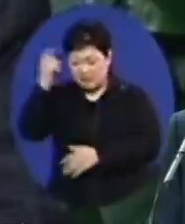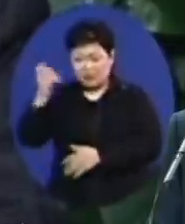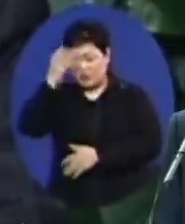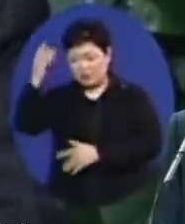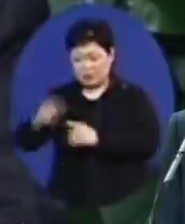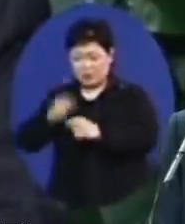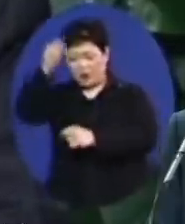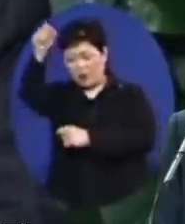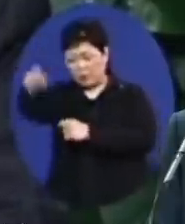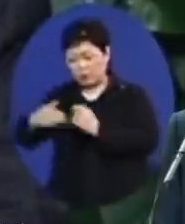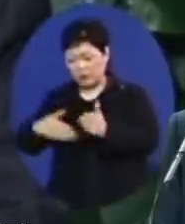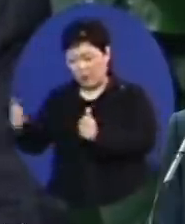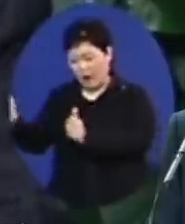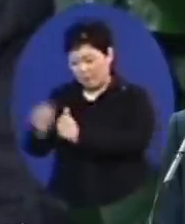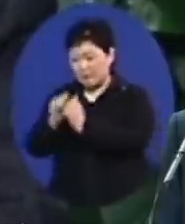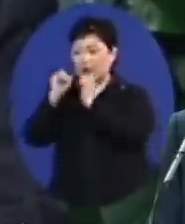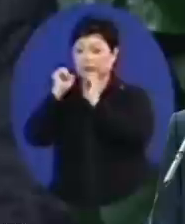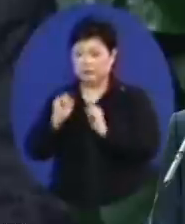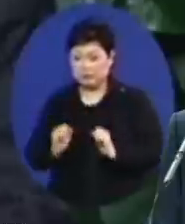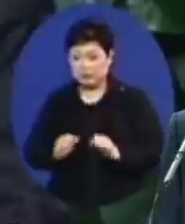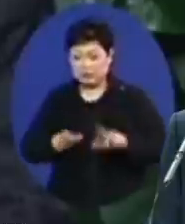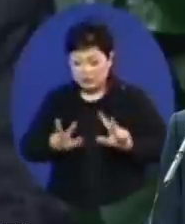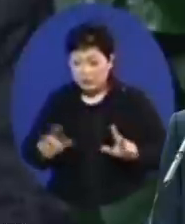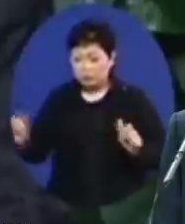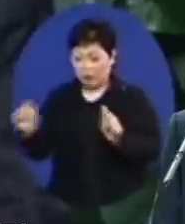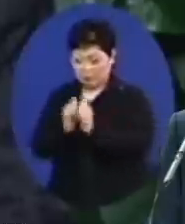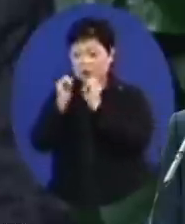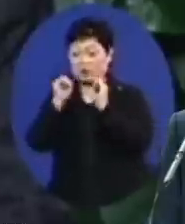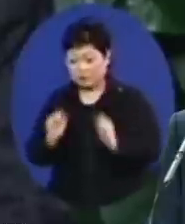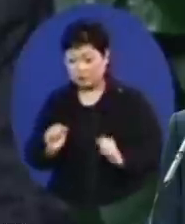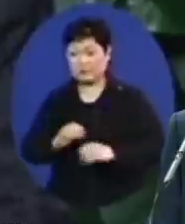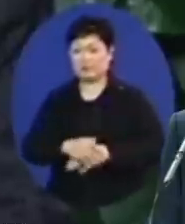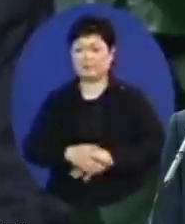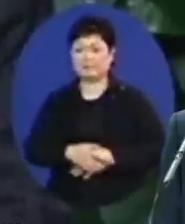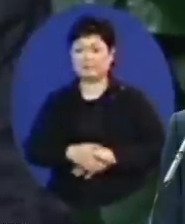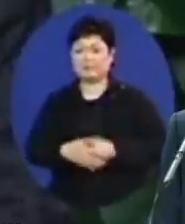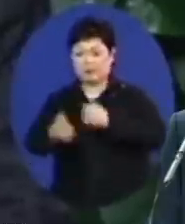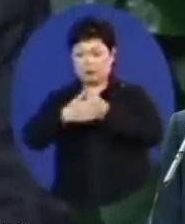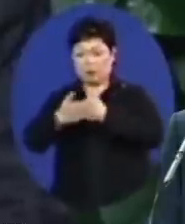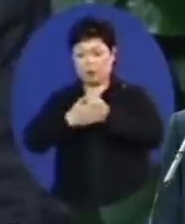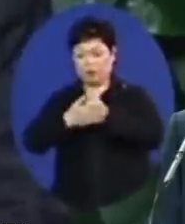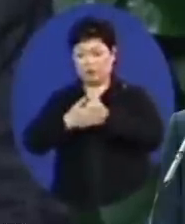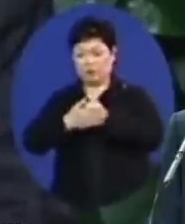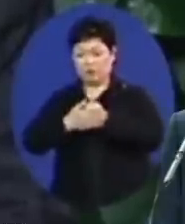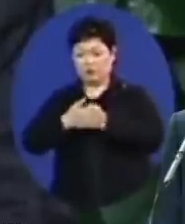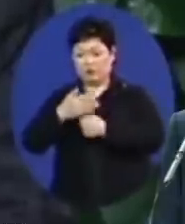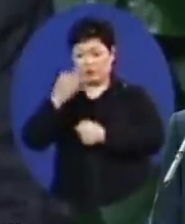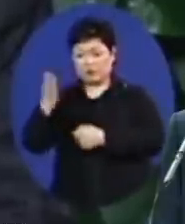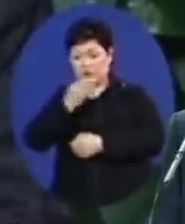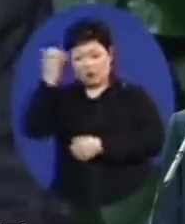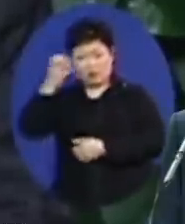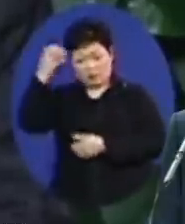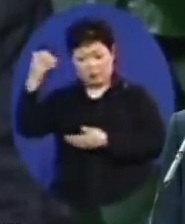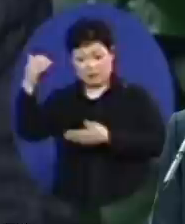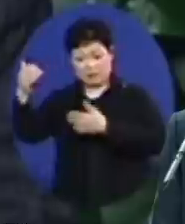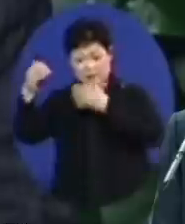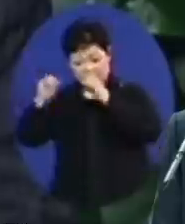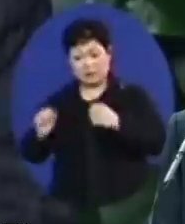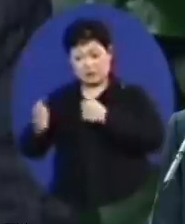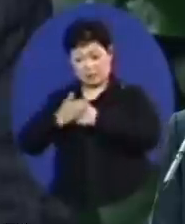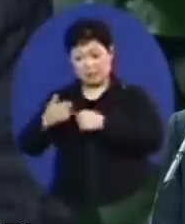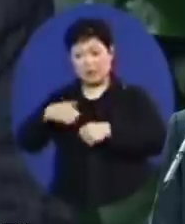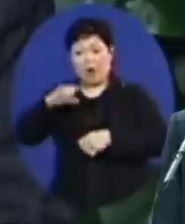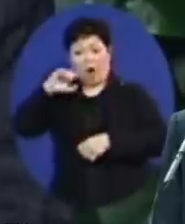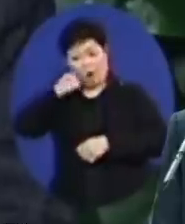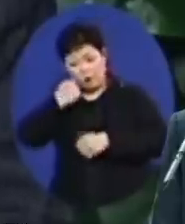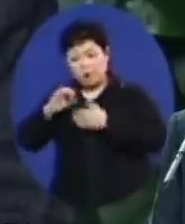나와 함께 계셨습니다. 근데 지금도 함께 계세요. 돕는 자가 옆에 계시니 어려운 일이 있으면 도움을 취해야 되지